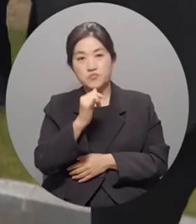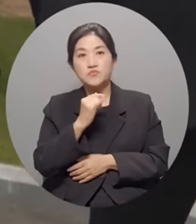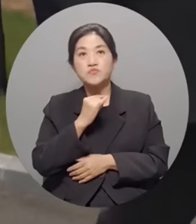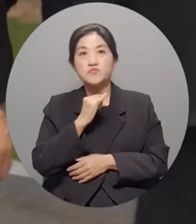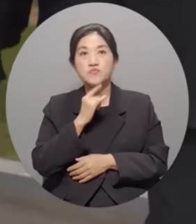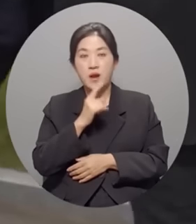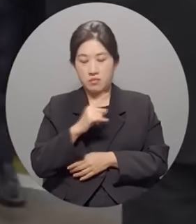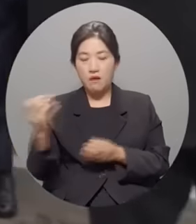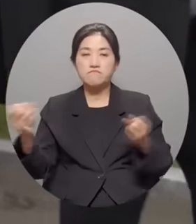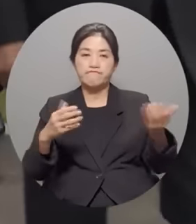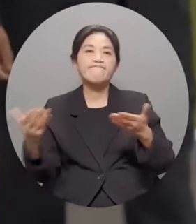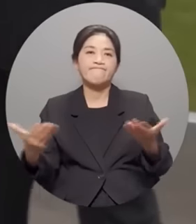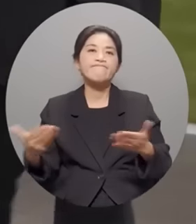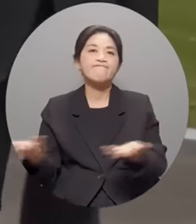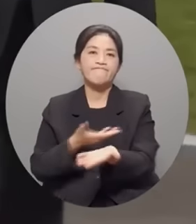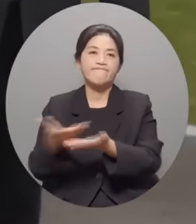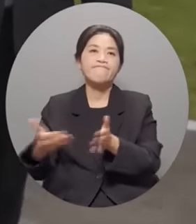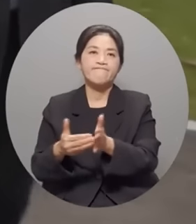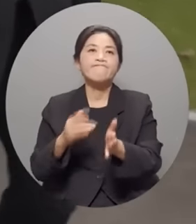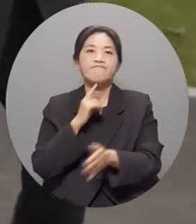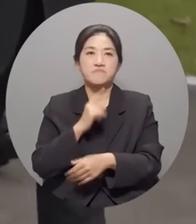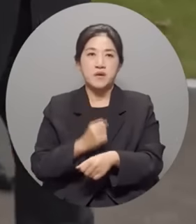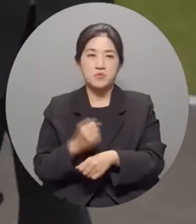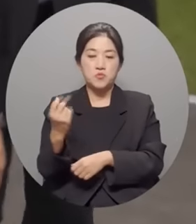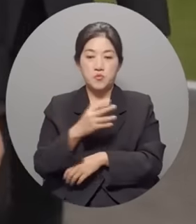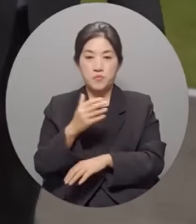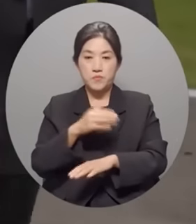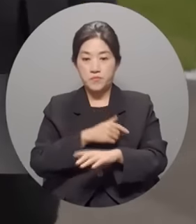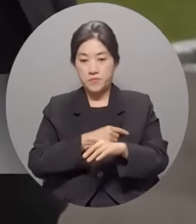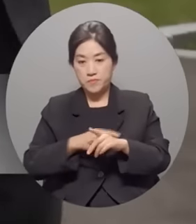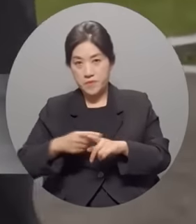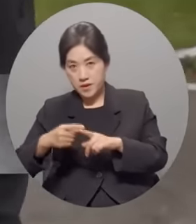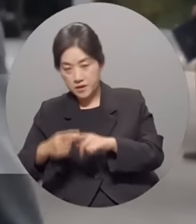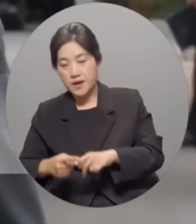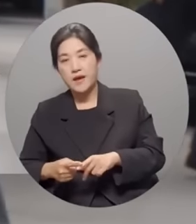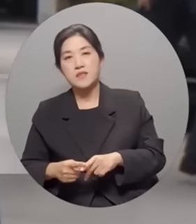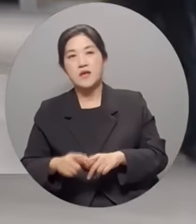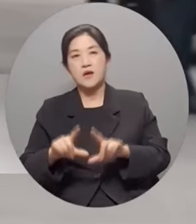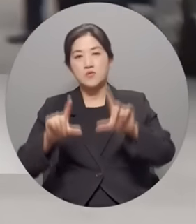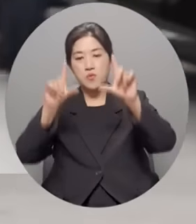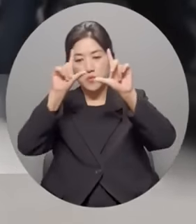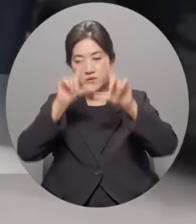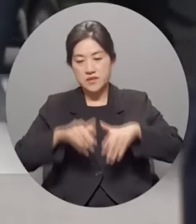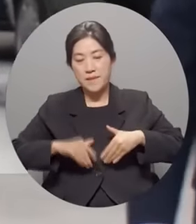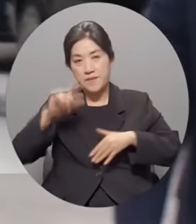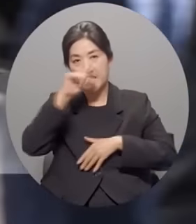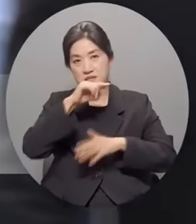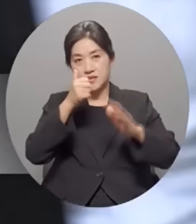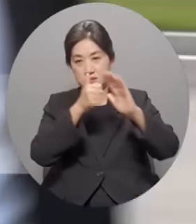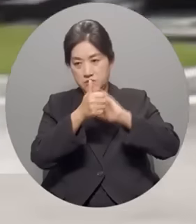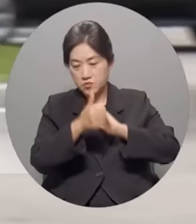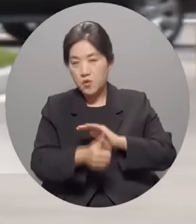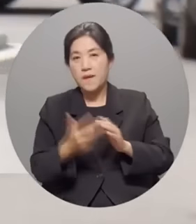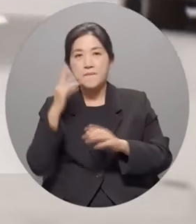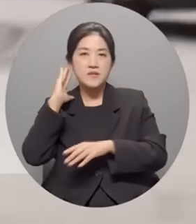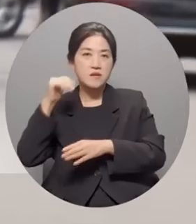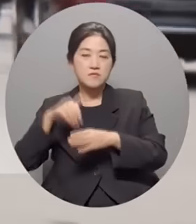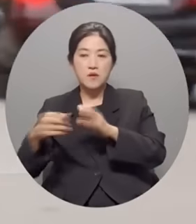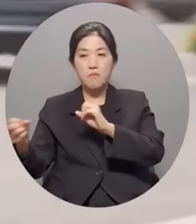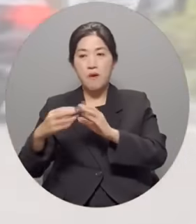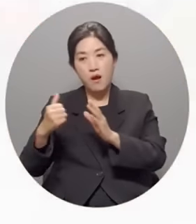자리라고 설명했습니다 또 마지막엔 동남아 순방과 미국대선 전망을기할 정도로 분위기가 나쁘지